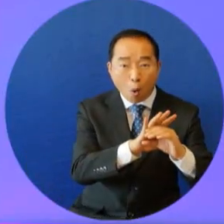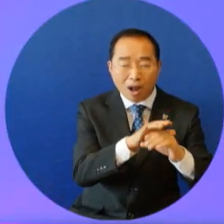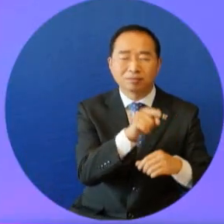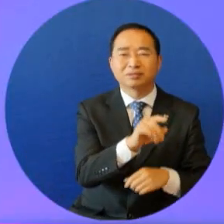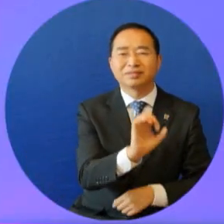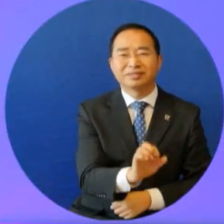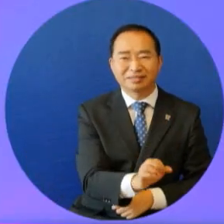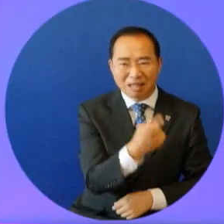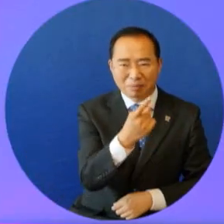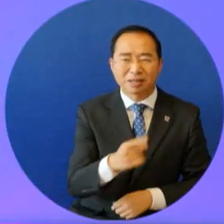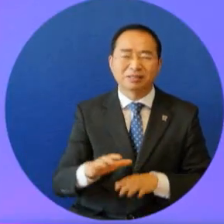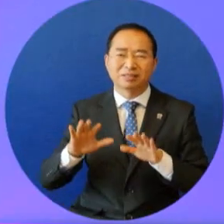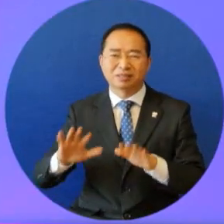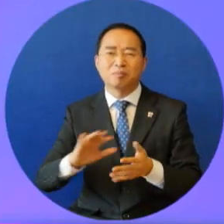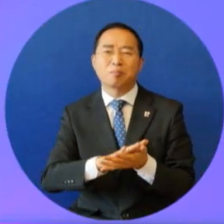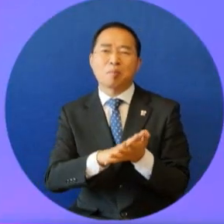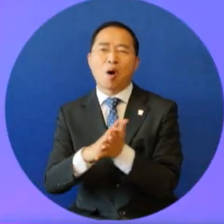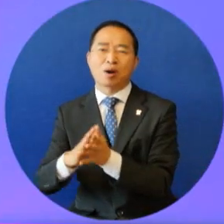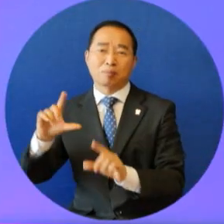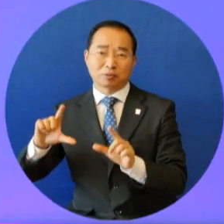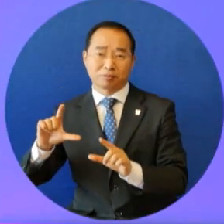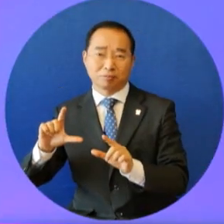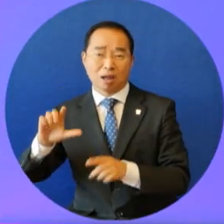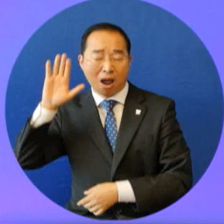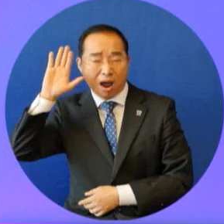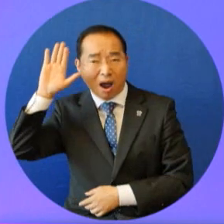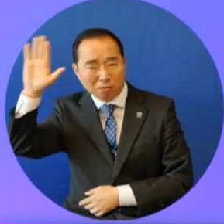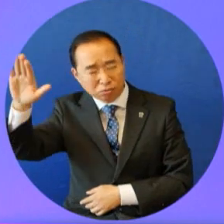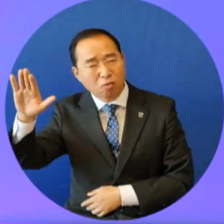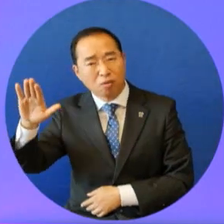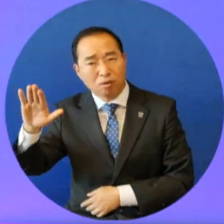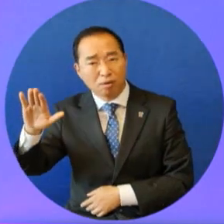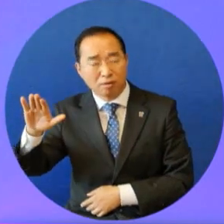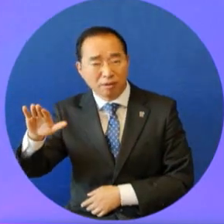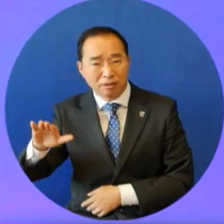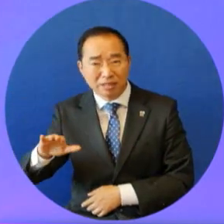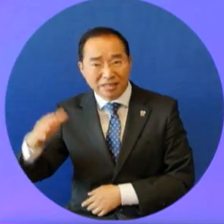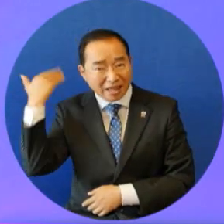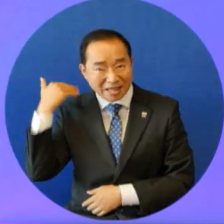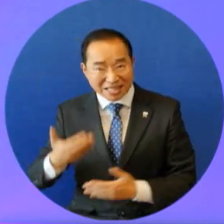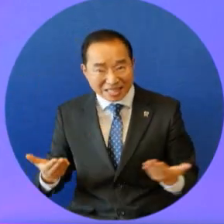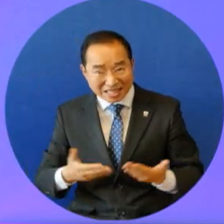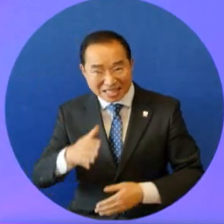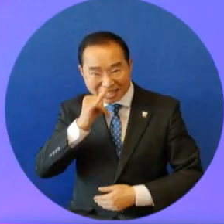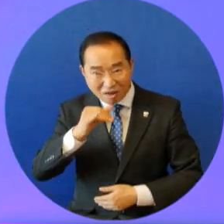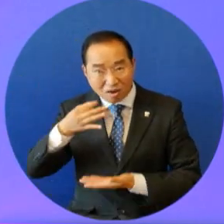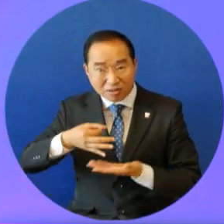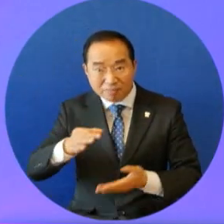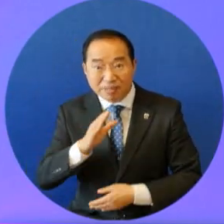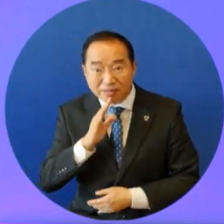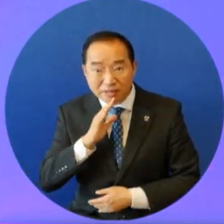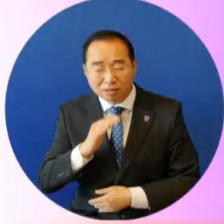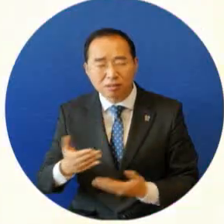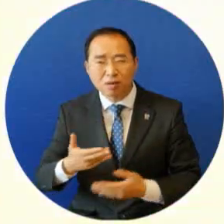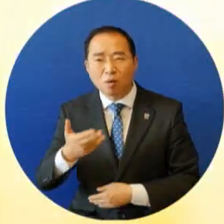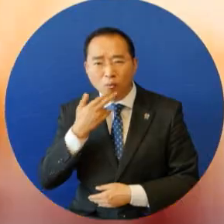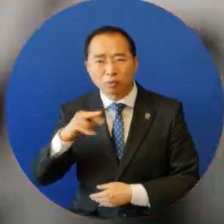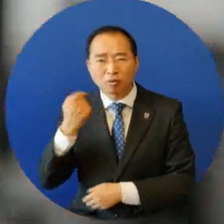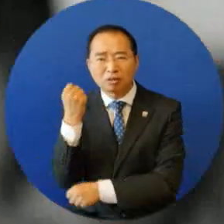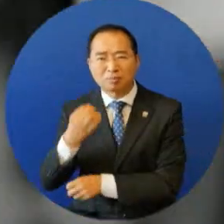코로나19가 가져온 현재 변화 상황이고 앞으로의 어떤 그 미래도 이렇게 바뀌어 나갈 것으로